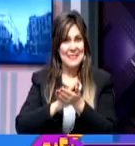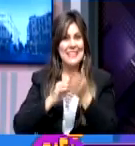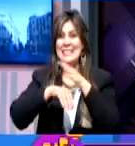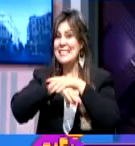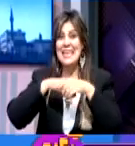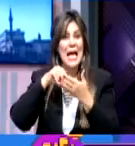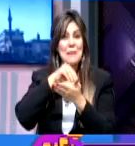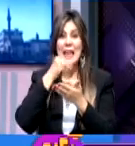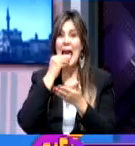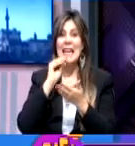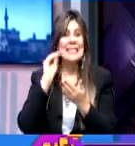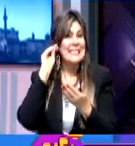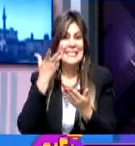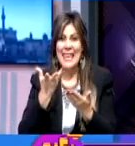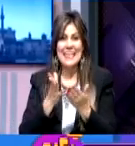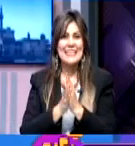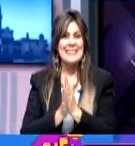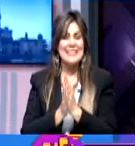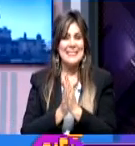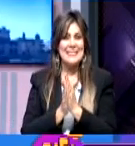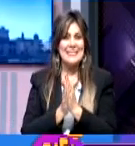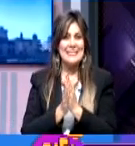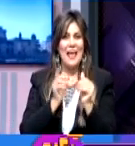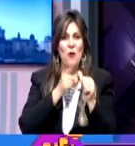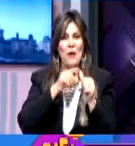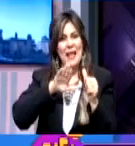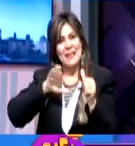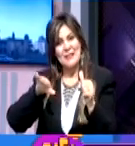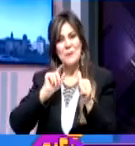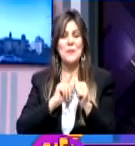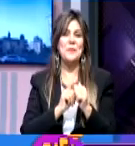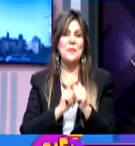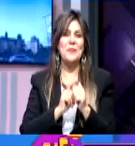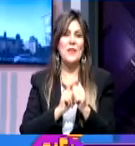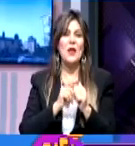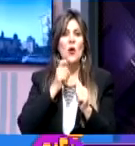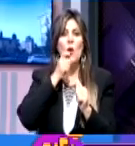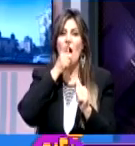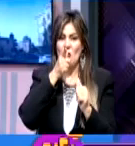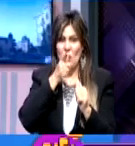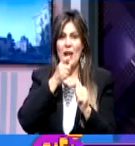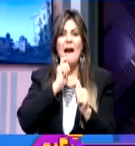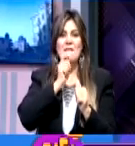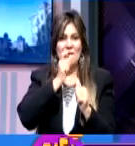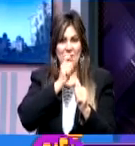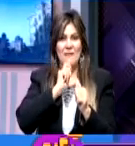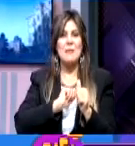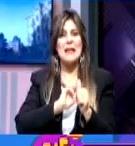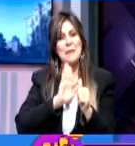الاكاديميه، طبعا مش هنعلن عنها الا في التواصل الاجتماعي ان شاء الله، والاوراق المطلوبه. كمان هيبقى في عندنا